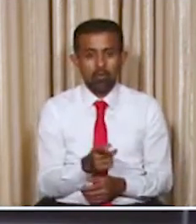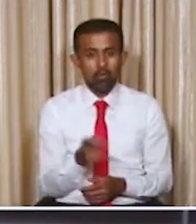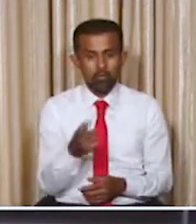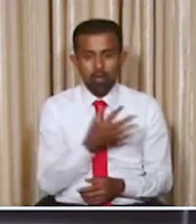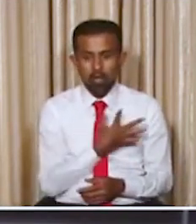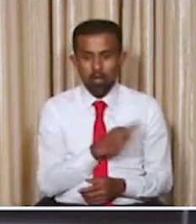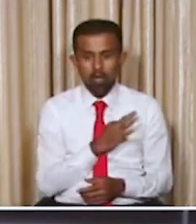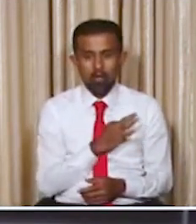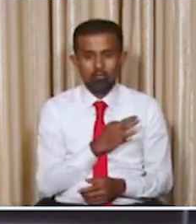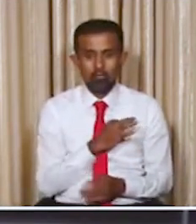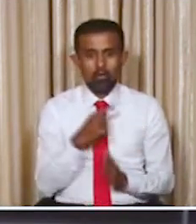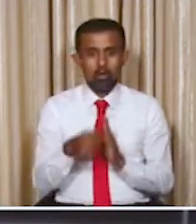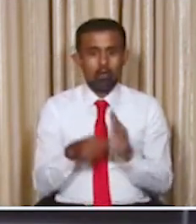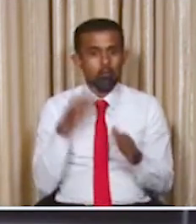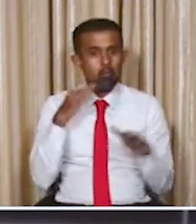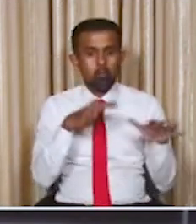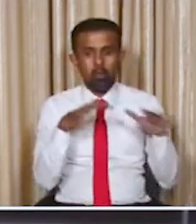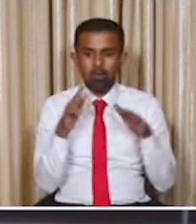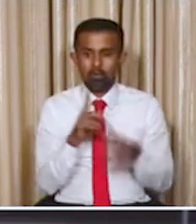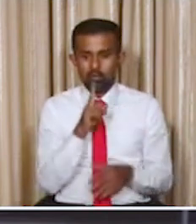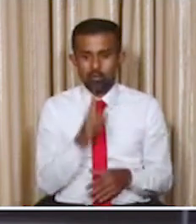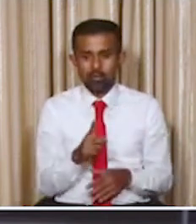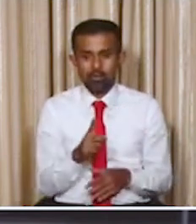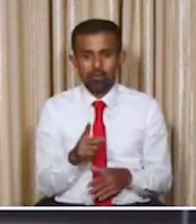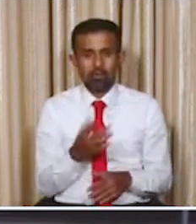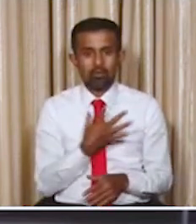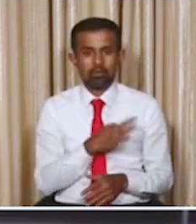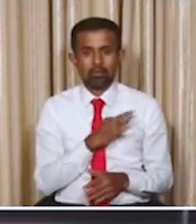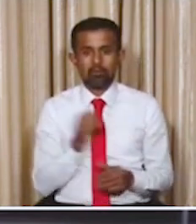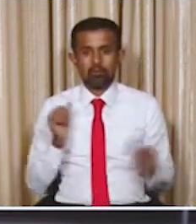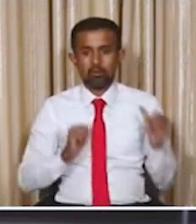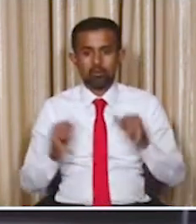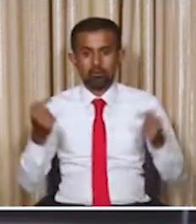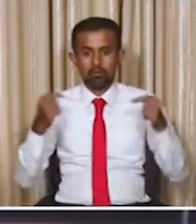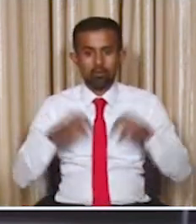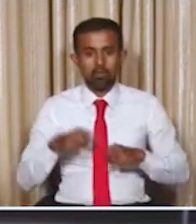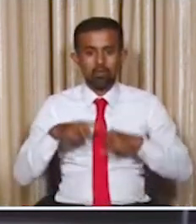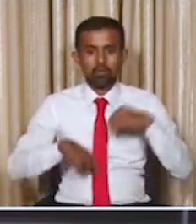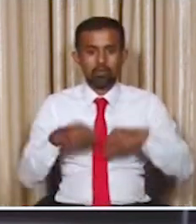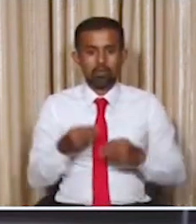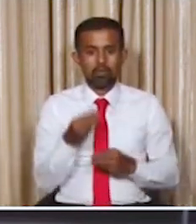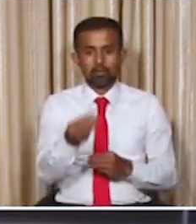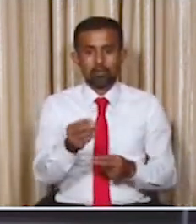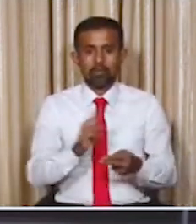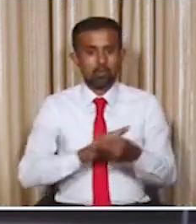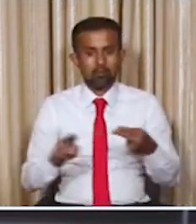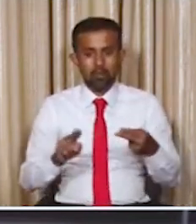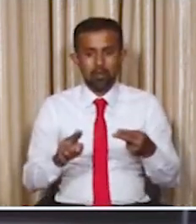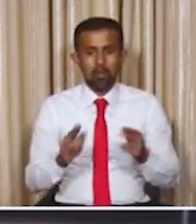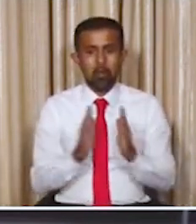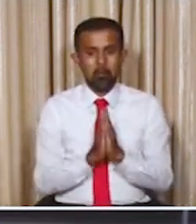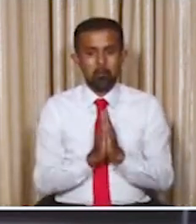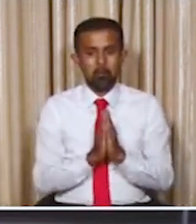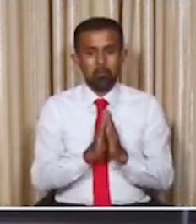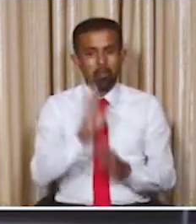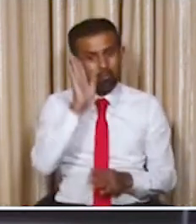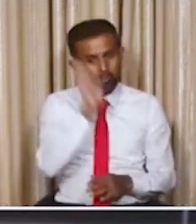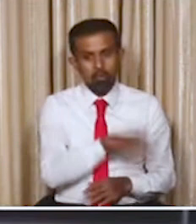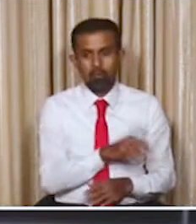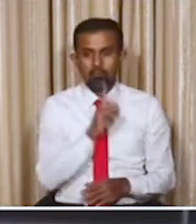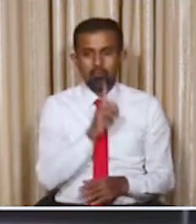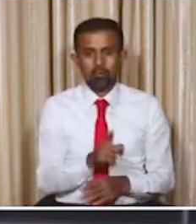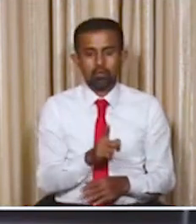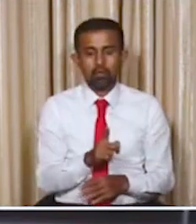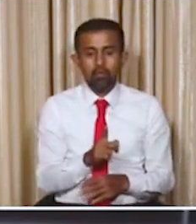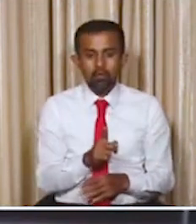වහන්සේ අනිත් එක රටේ ජනතාවට කියන්න තියෙන්නේ සිවුරු ඇඳගෙන එන කෙනෙකුට ඡන්දය නම් දෙන්න එපා. පන්සලේ නවතින්න කියන්න